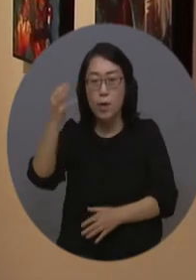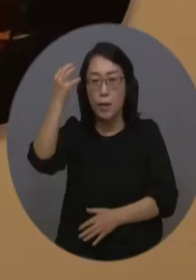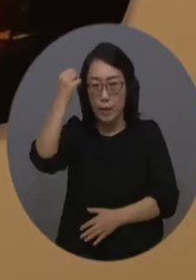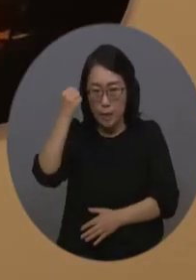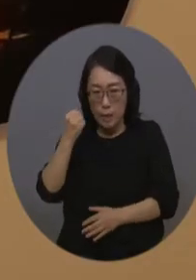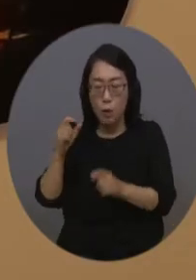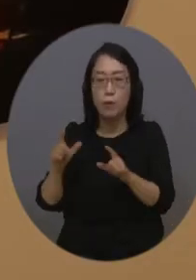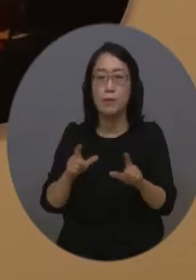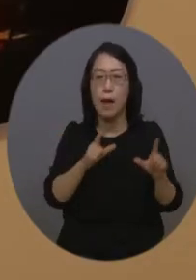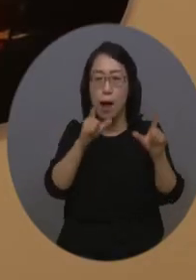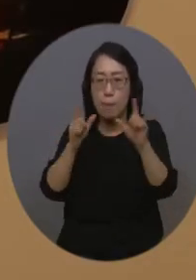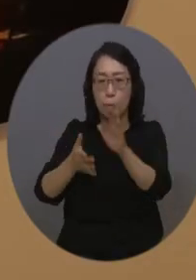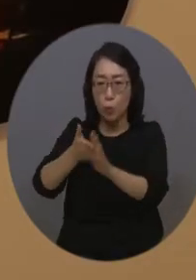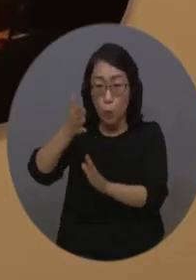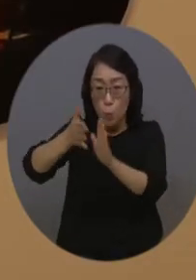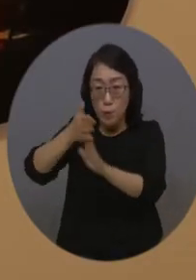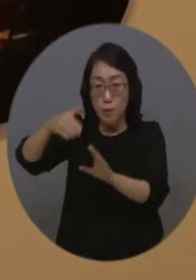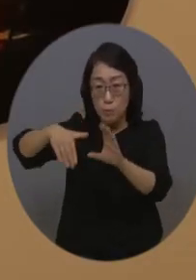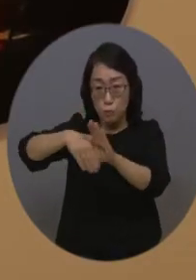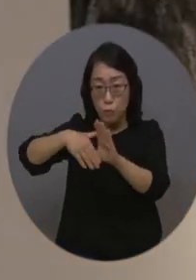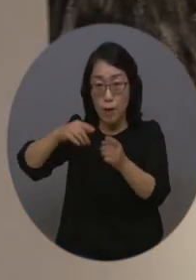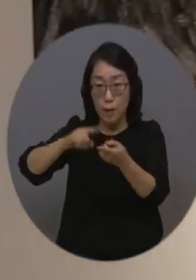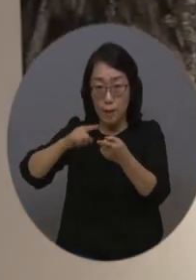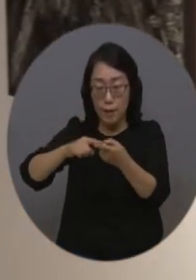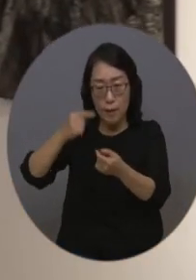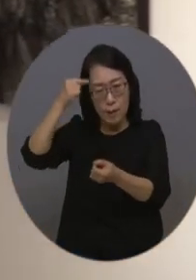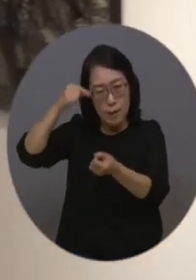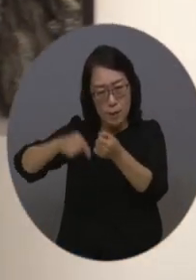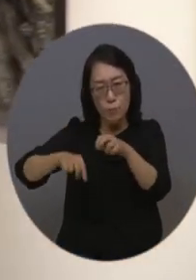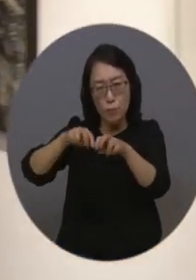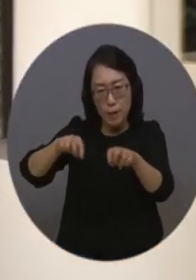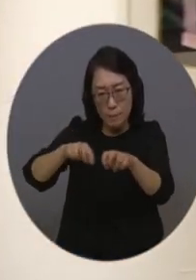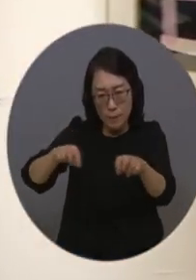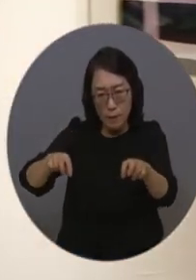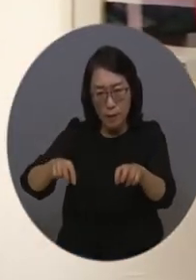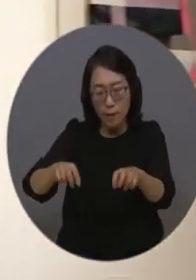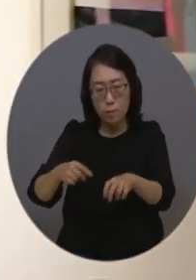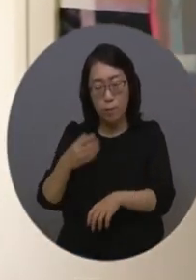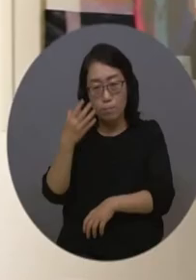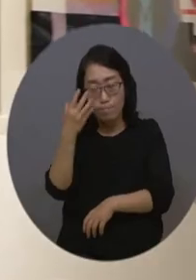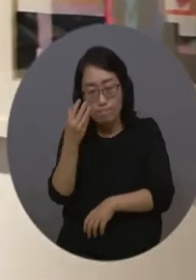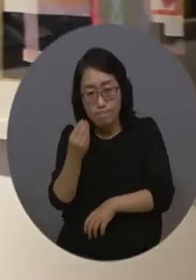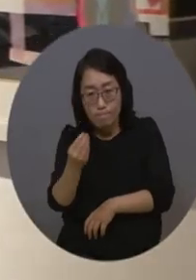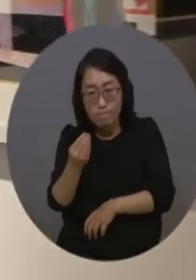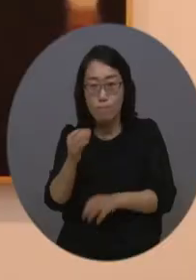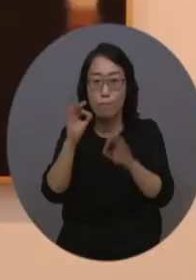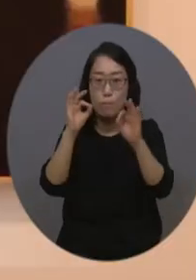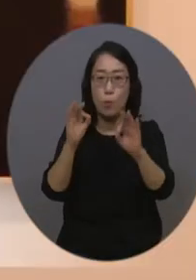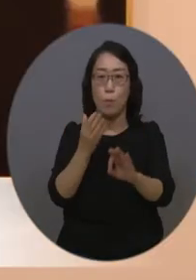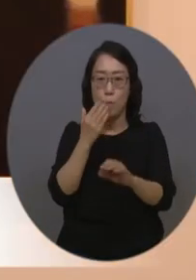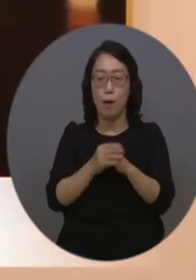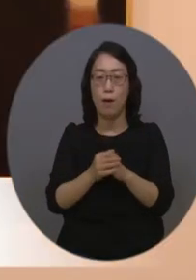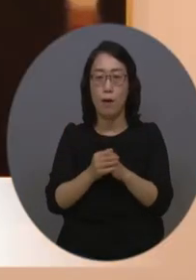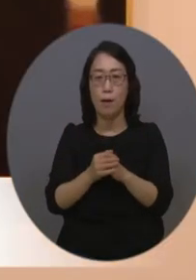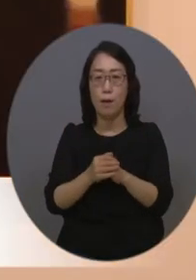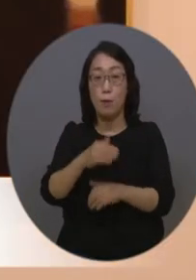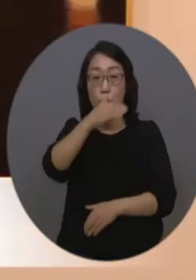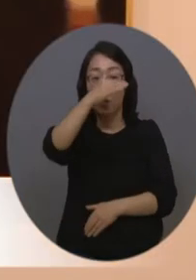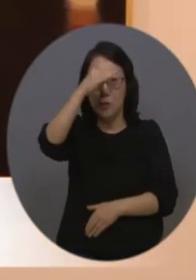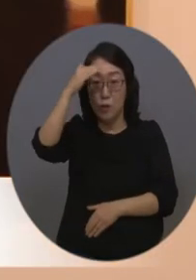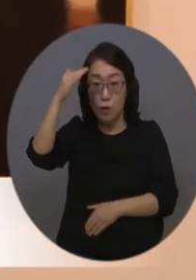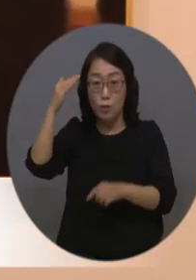그리고 도시 문화에 대한 탐색 등을 표현해내 관람객들의 눈길을 사로잡고 있습니다. 이번